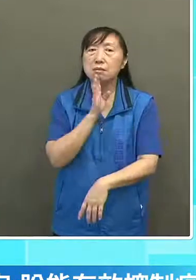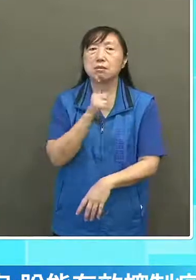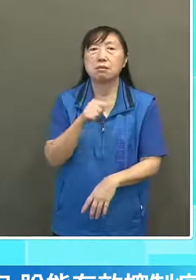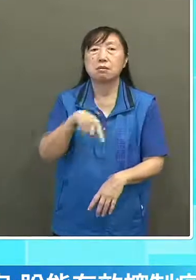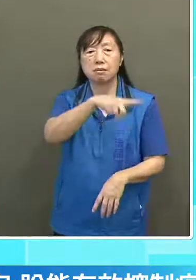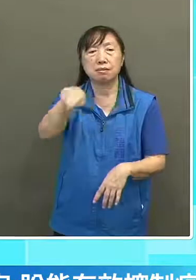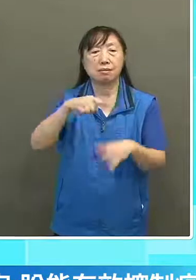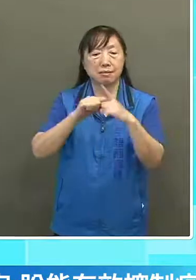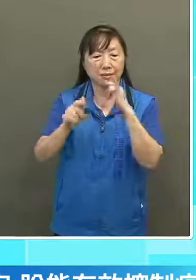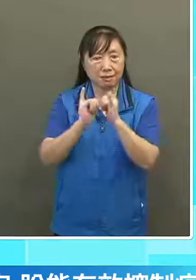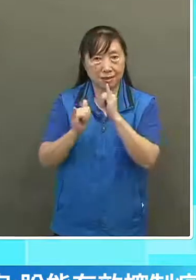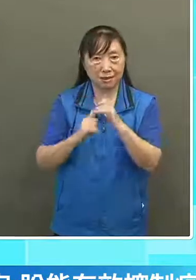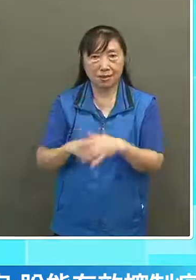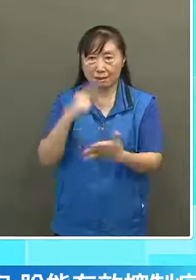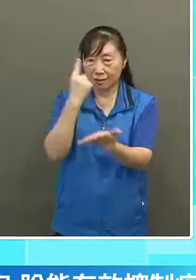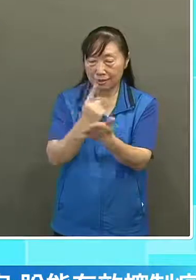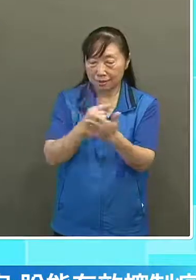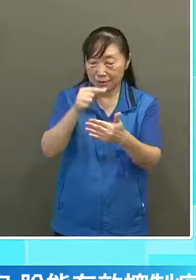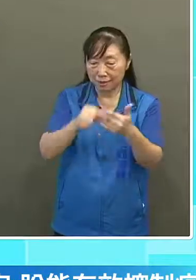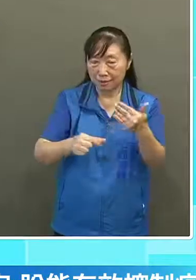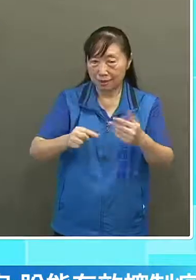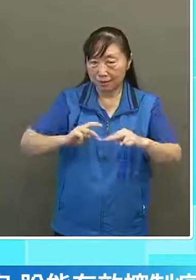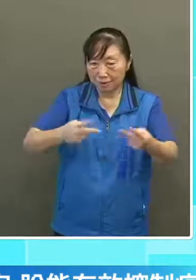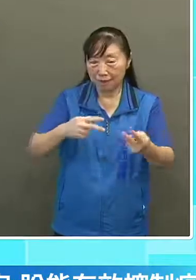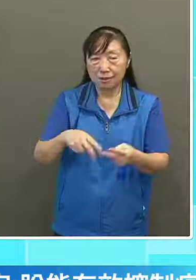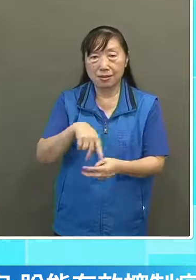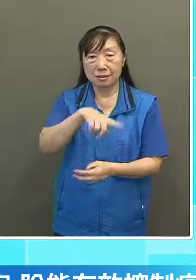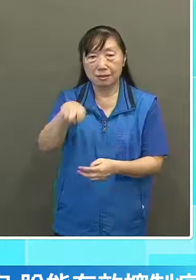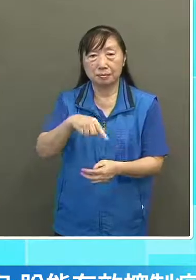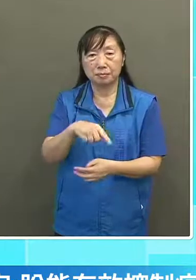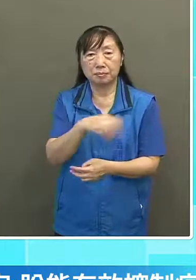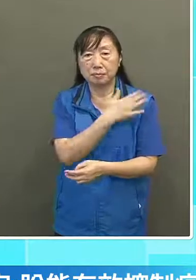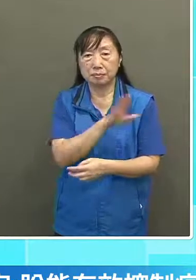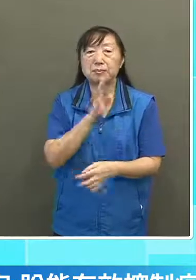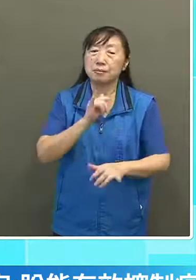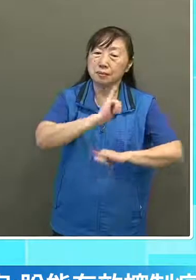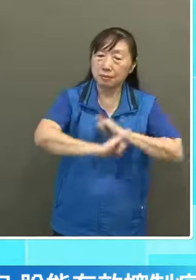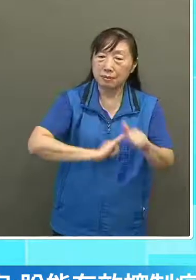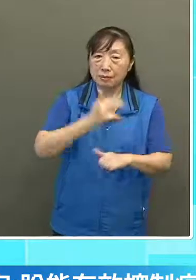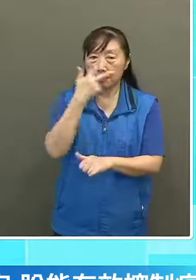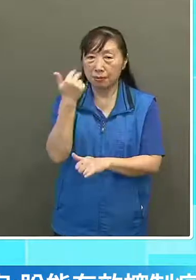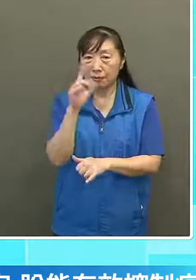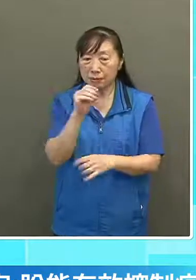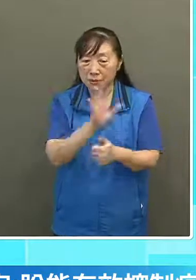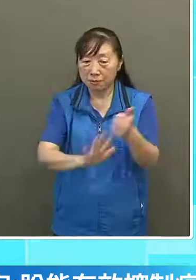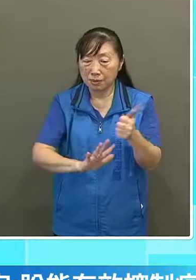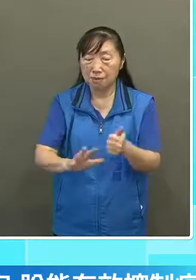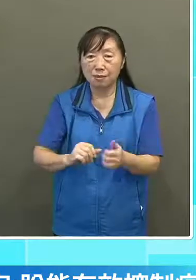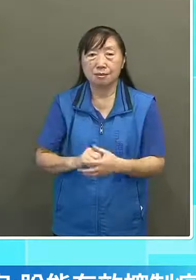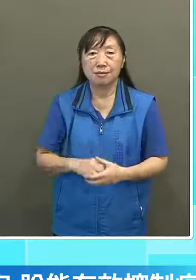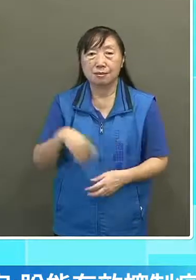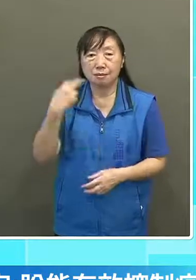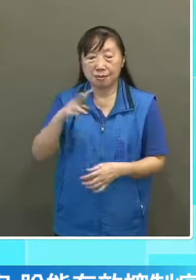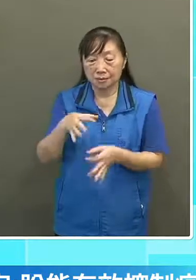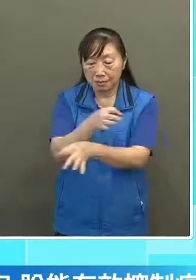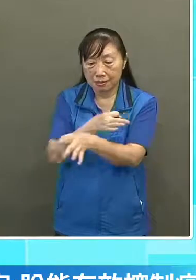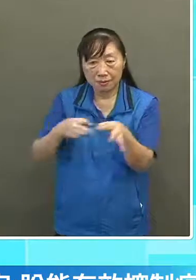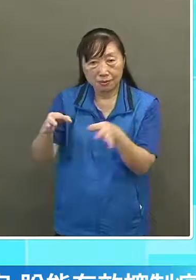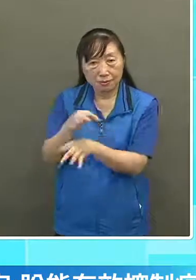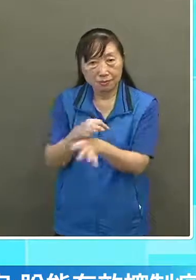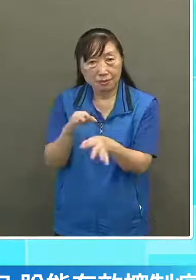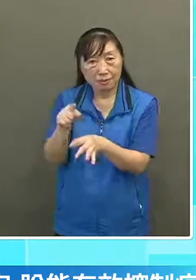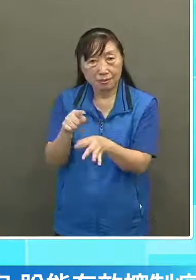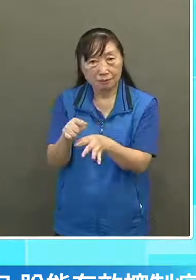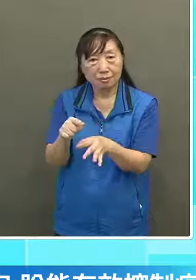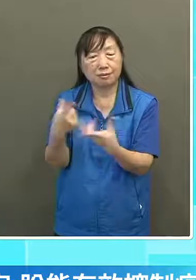民众。所以每一次的管制作为，刚刚特别提到，不管是生活便利性的冲突或是经济的这个